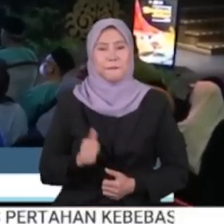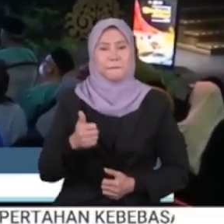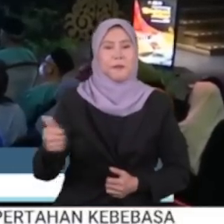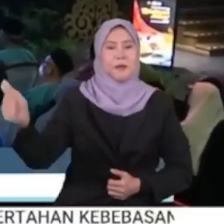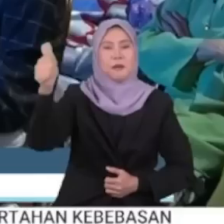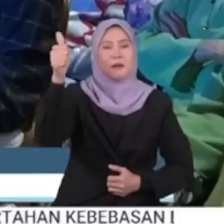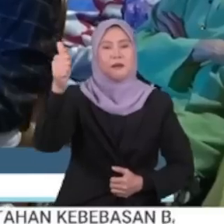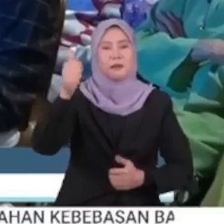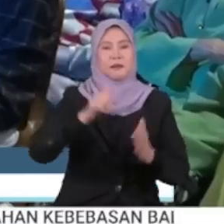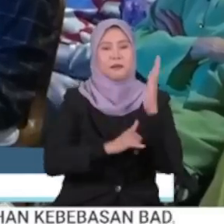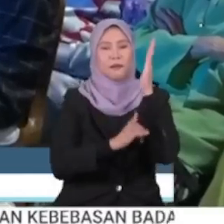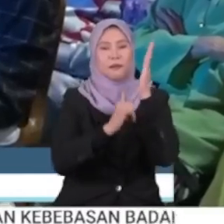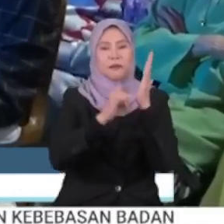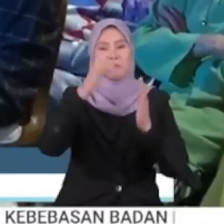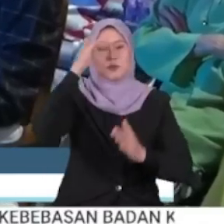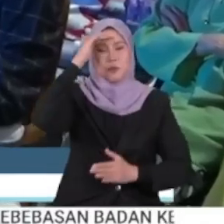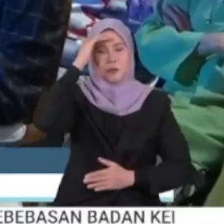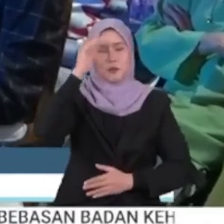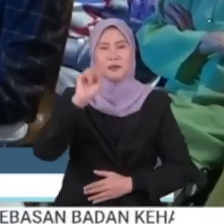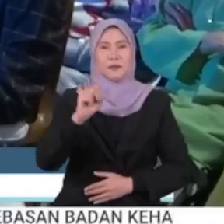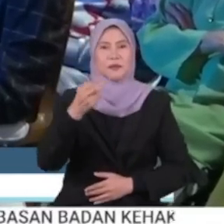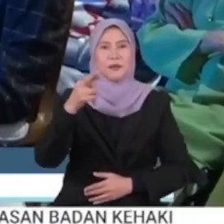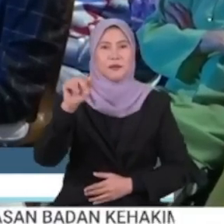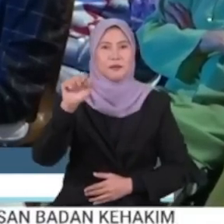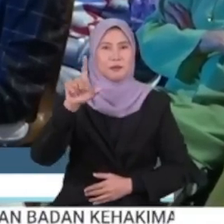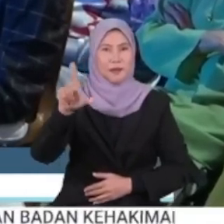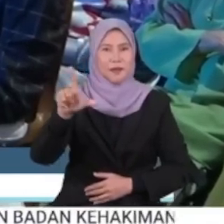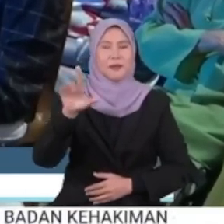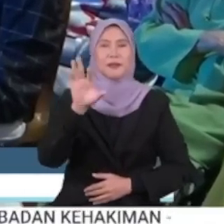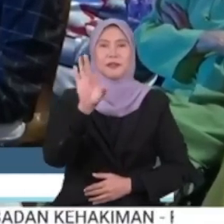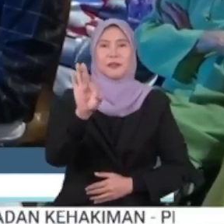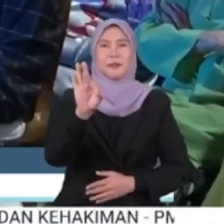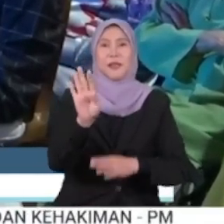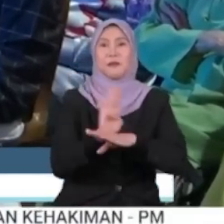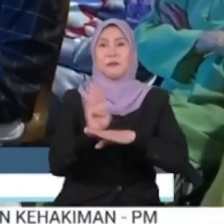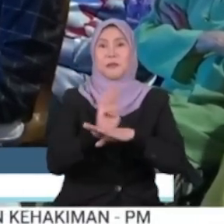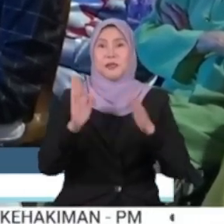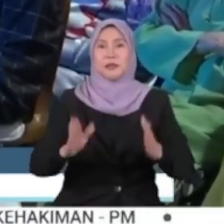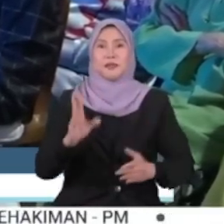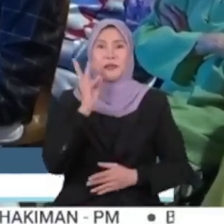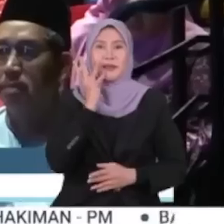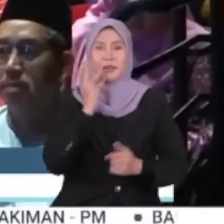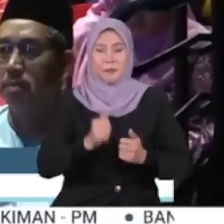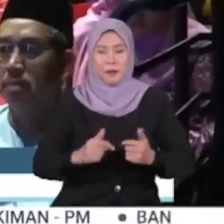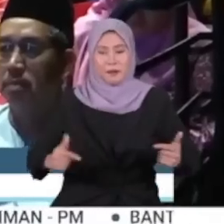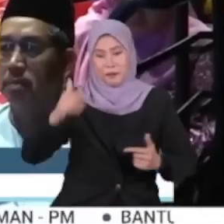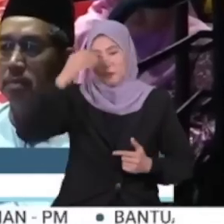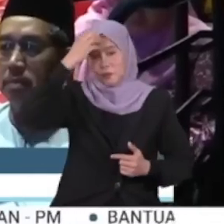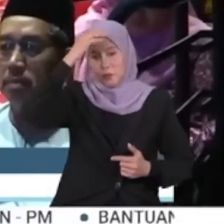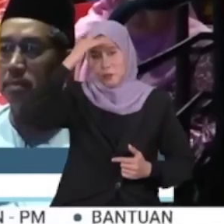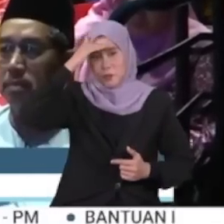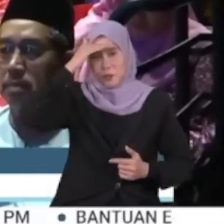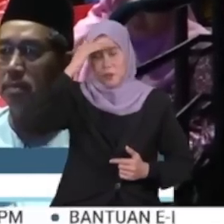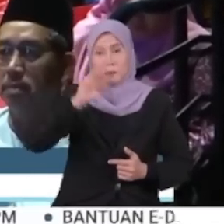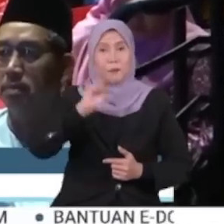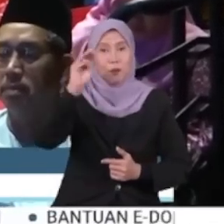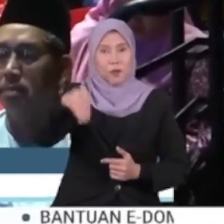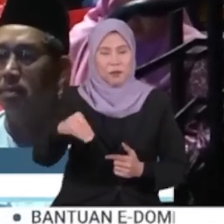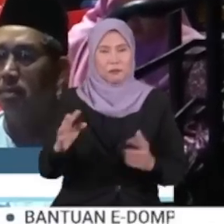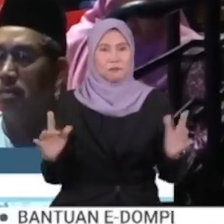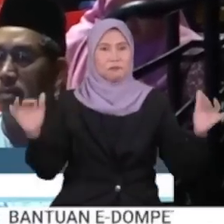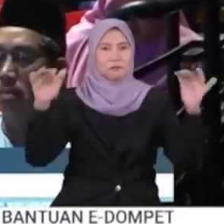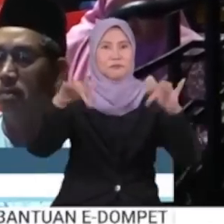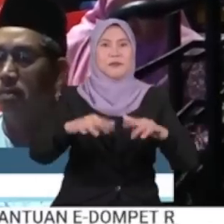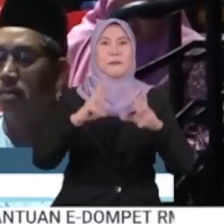Pengarah Yayasan Warisan Johor, Syaril Nizam Abdul Rahim kata seramai 9 pengusaha nasi biryani di Batu Pahat Johor Baru dan MUA menghadiri